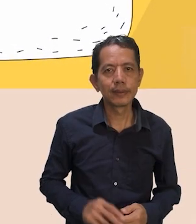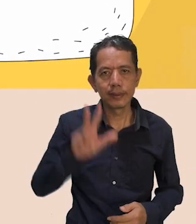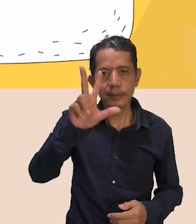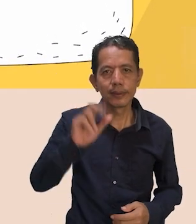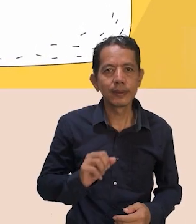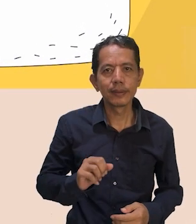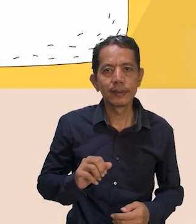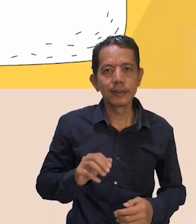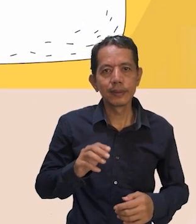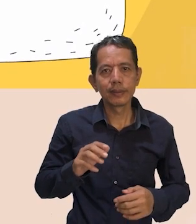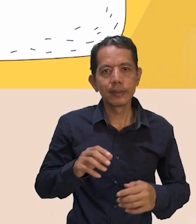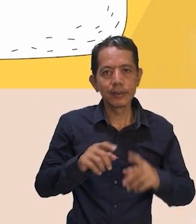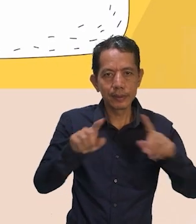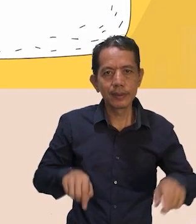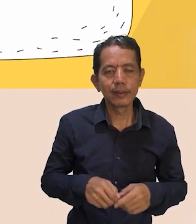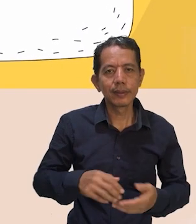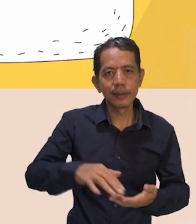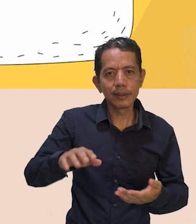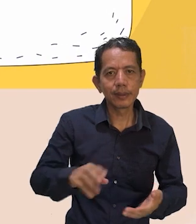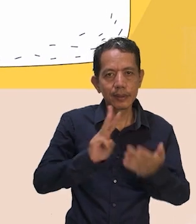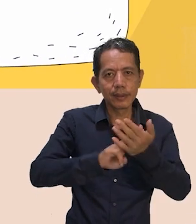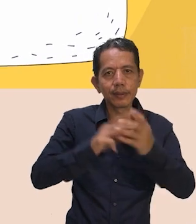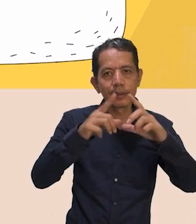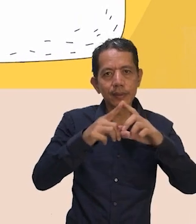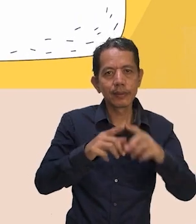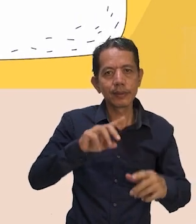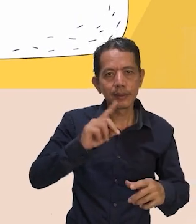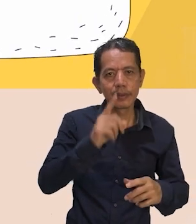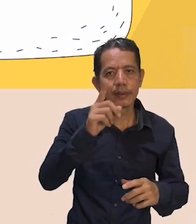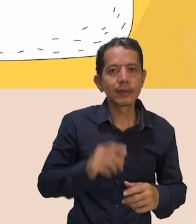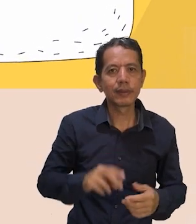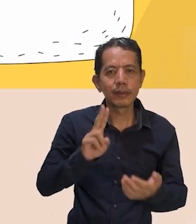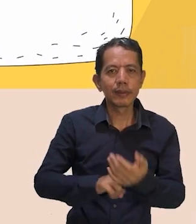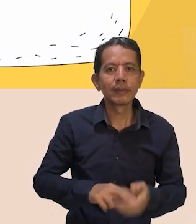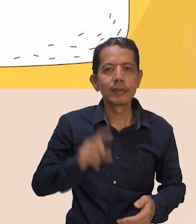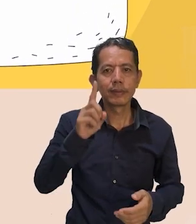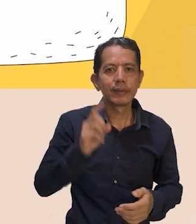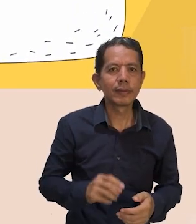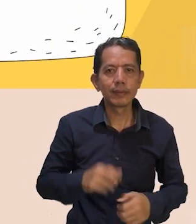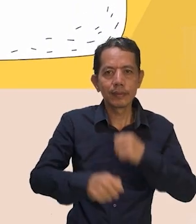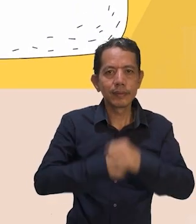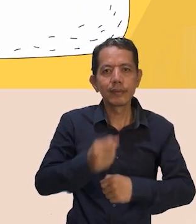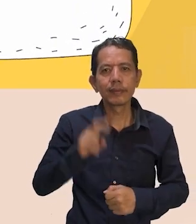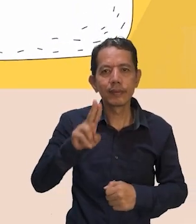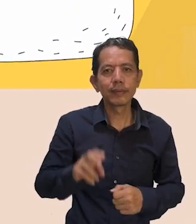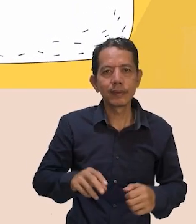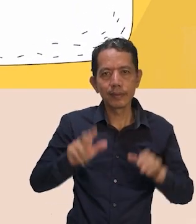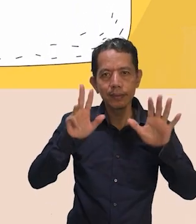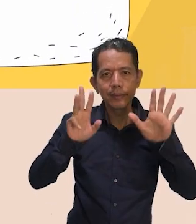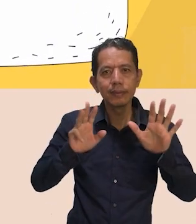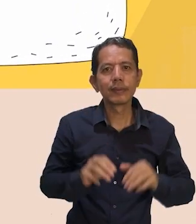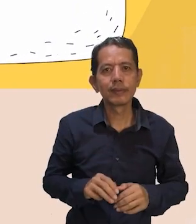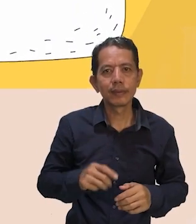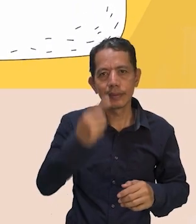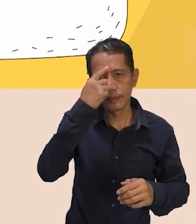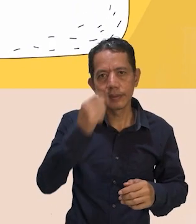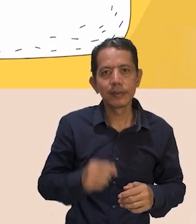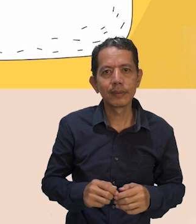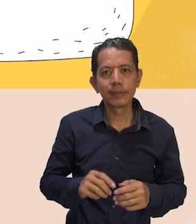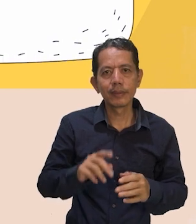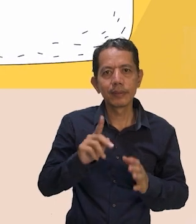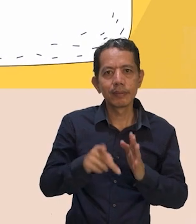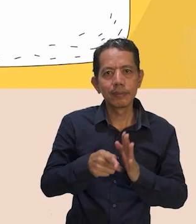Ketiga, Surat Edaran Mahkamah Agung Republik Indonesia Nomor 1 Tahun 2019